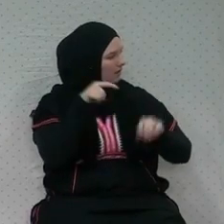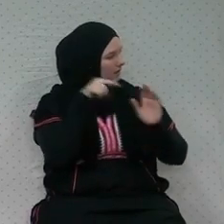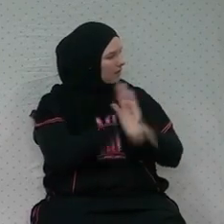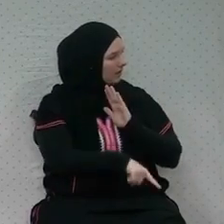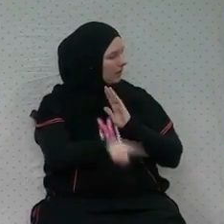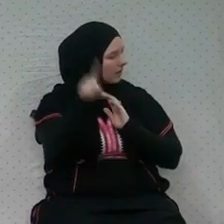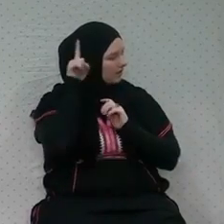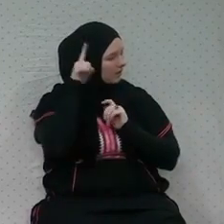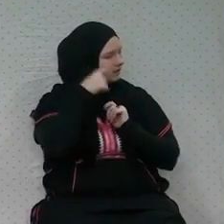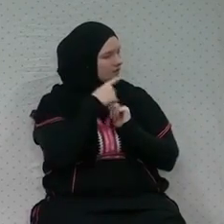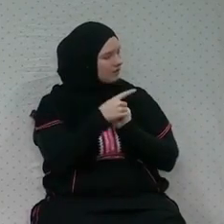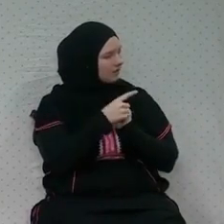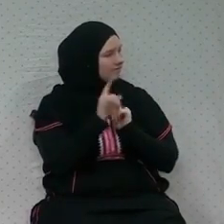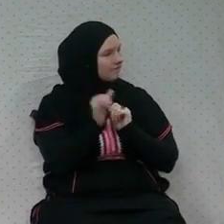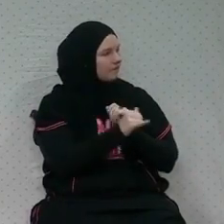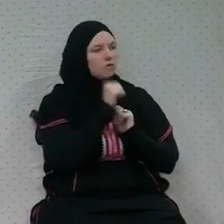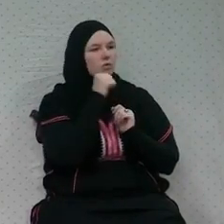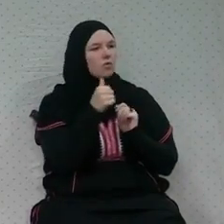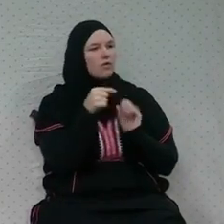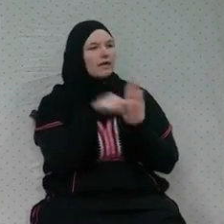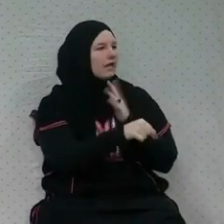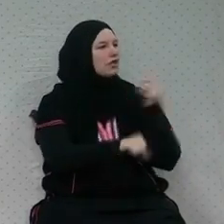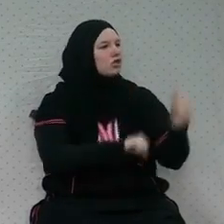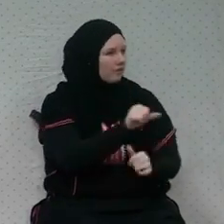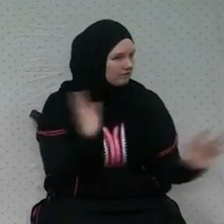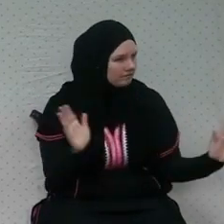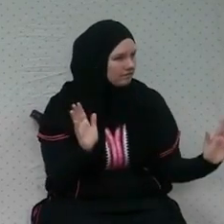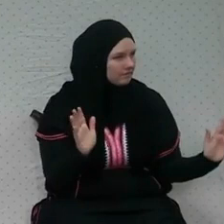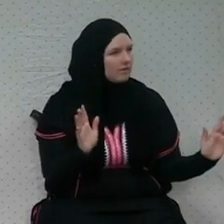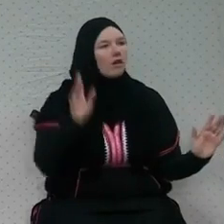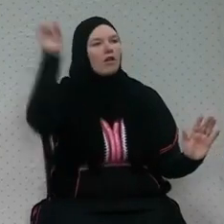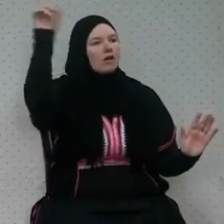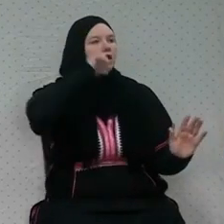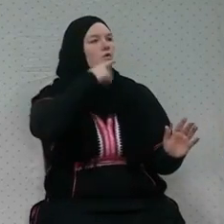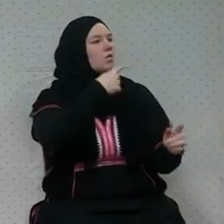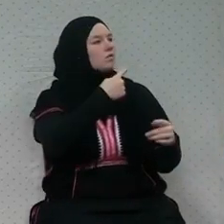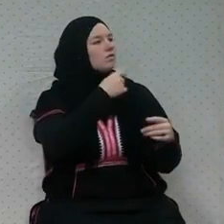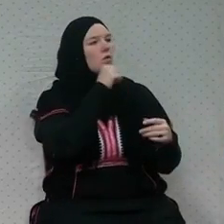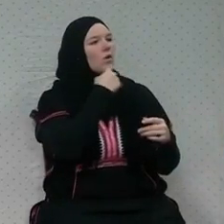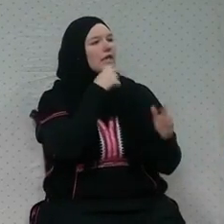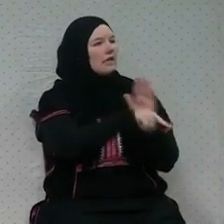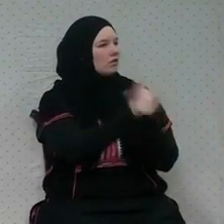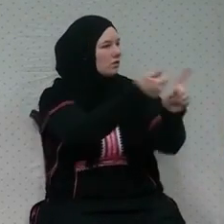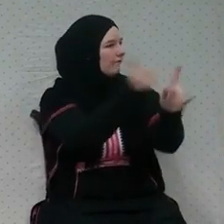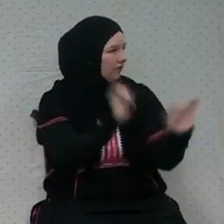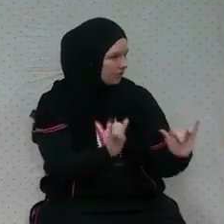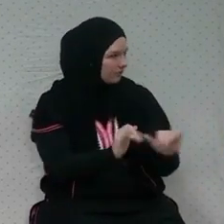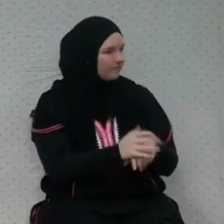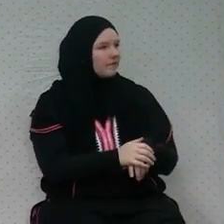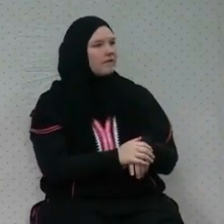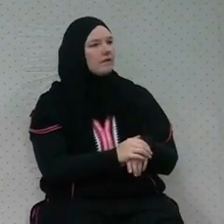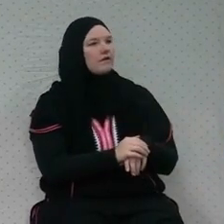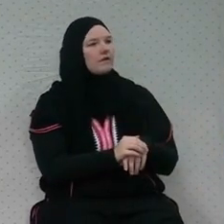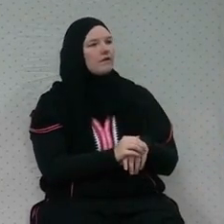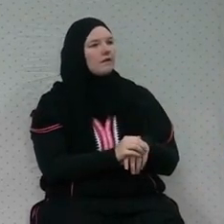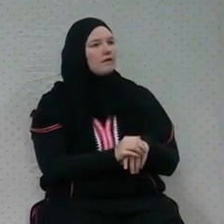وَلَا تَقْتُلُوا أَنفُسَكُمْ. Don't kill each other, don't kill yourself. And the expression here used is, kill